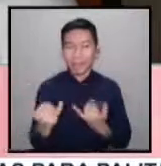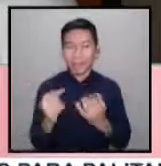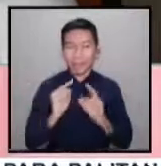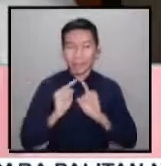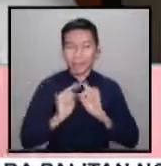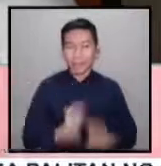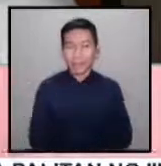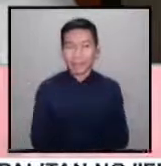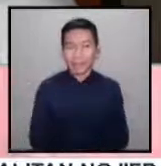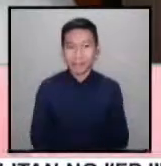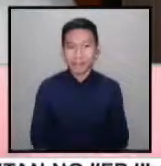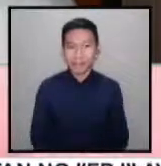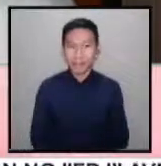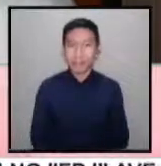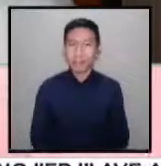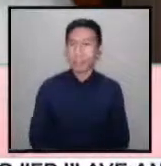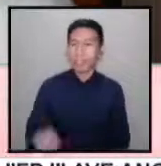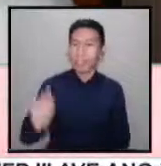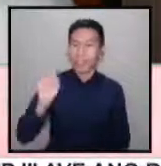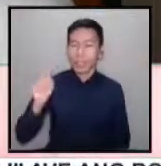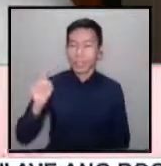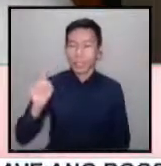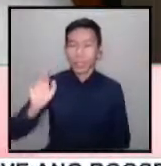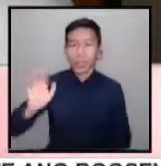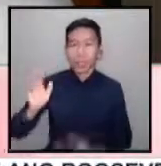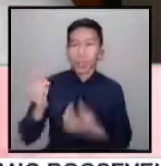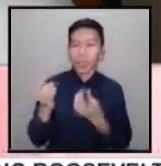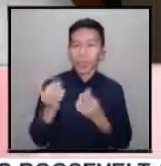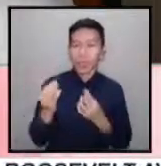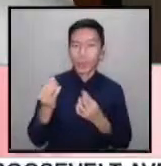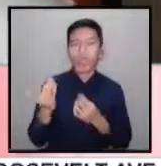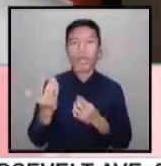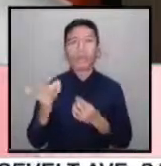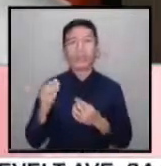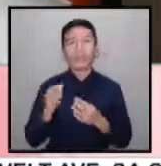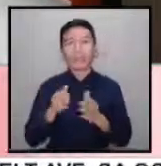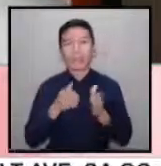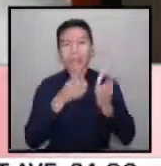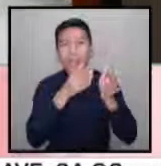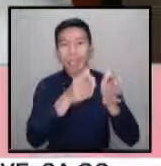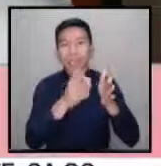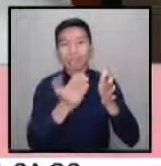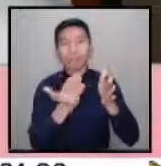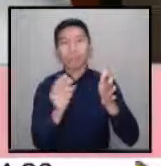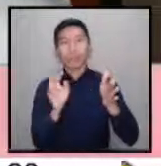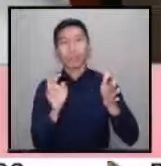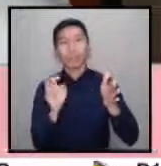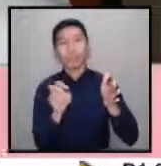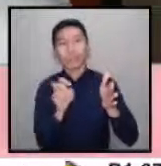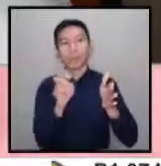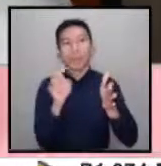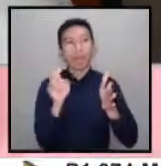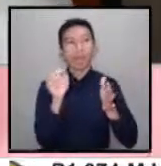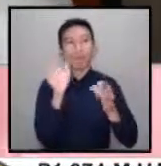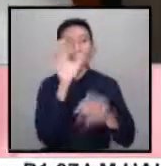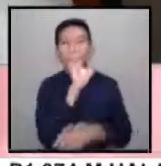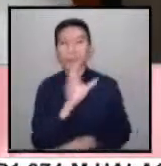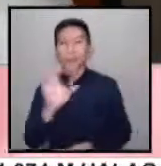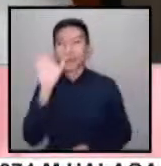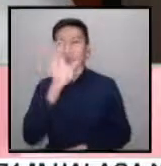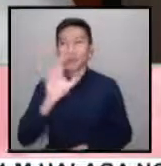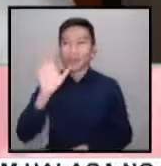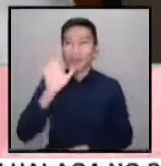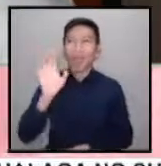So Carl, ang ginagawa mo ay naghahanap ka ng tao na makakasalubong mo o makikita mo habang naglalakad-lakad ka. Tapos, paano